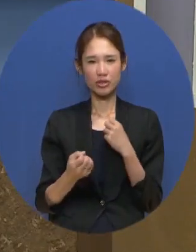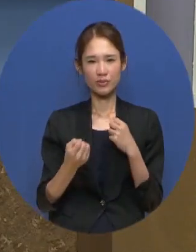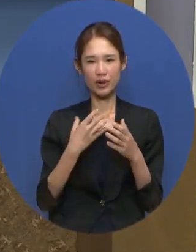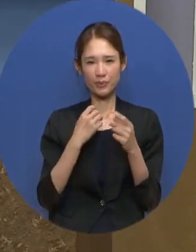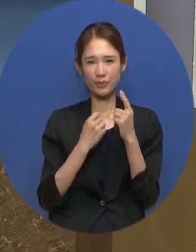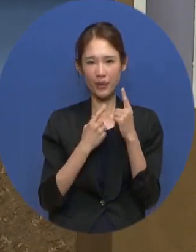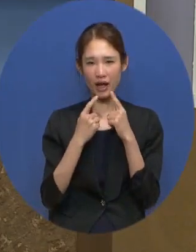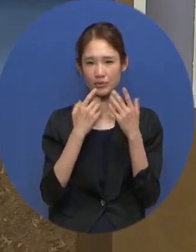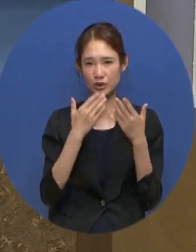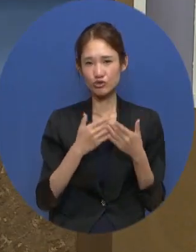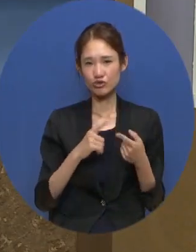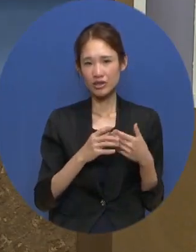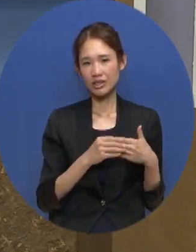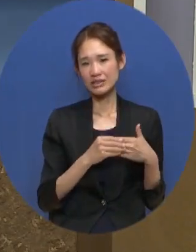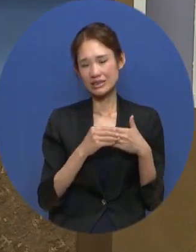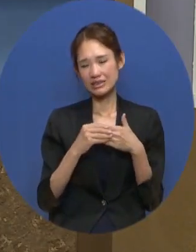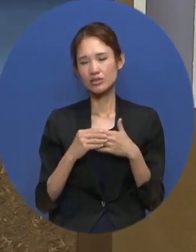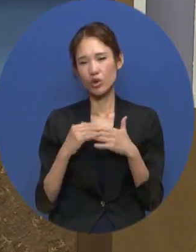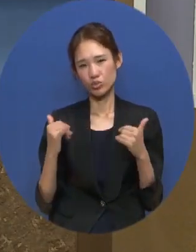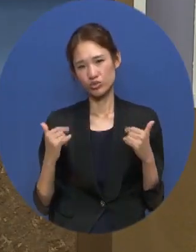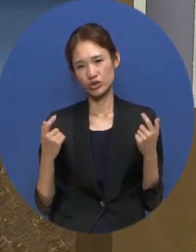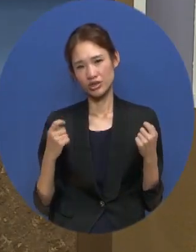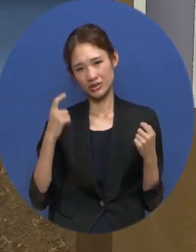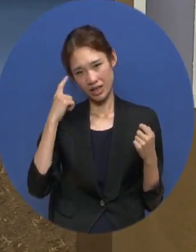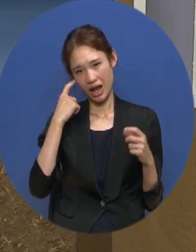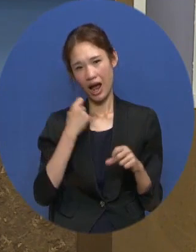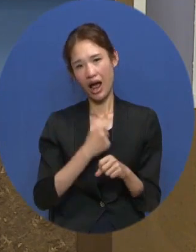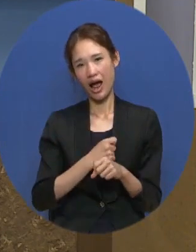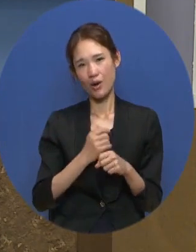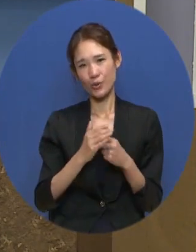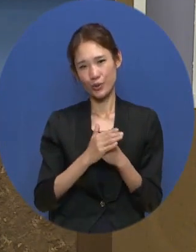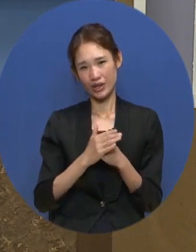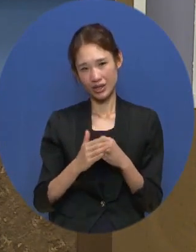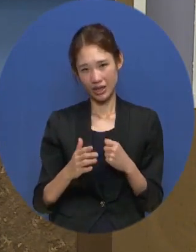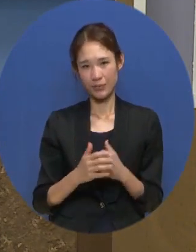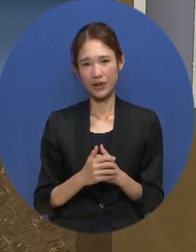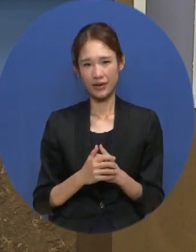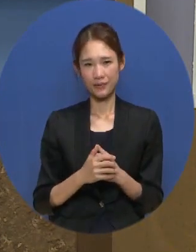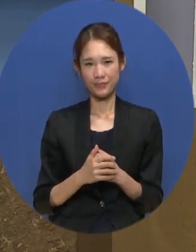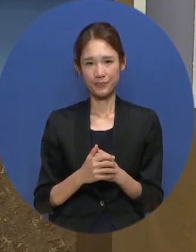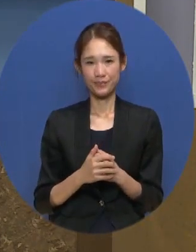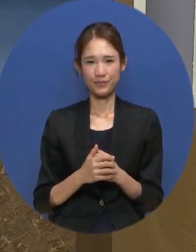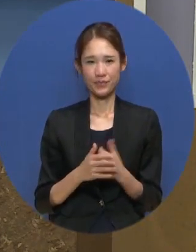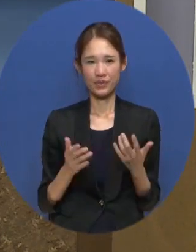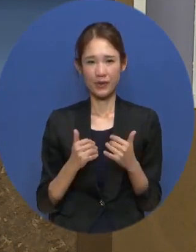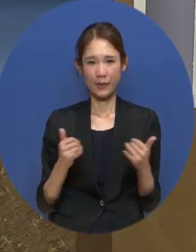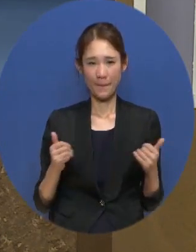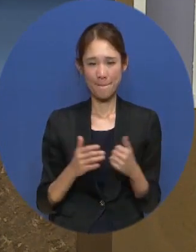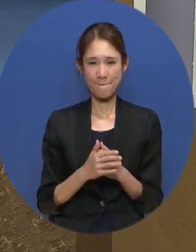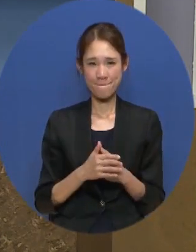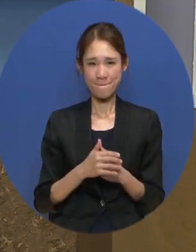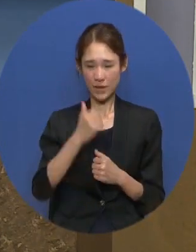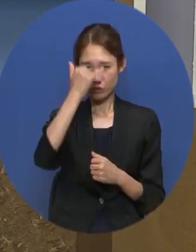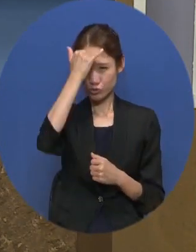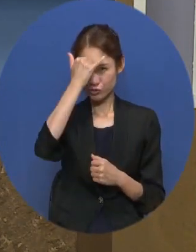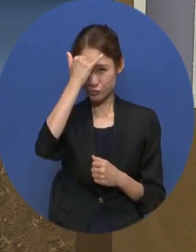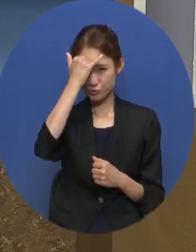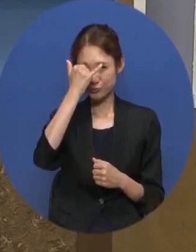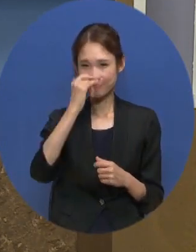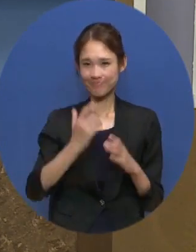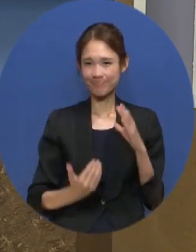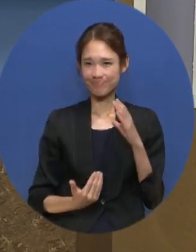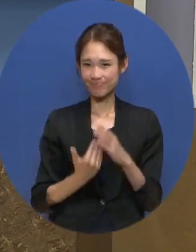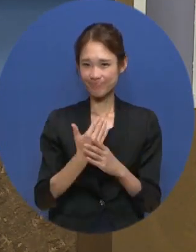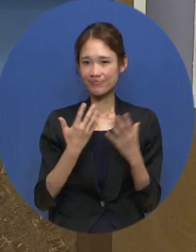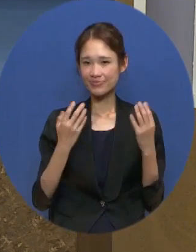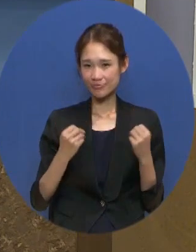주신 것처럼 이제 리더분들께서 이런 생각을 하고 계시기 때문에 네. 또 그런 직원분들이 충성도가 높아질 수 있지